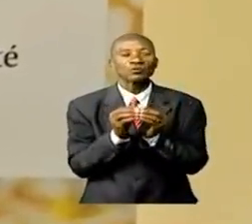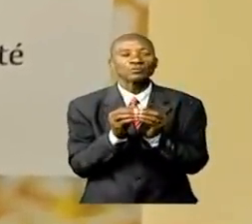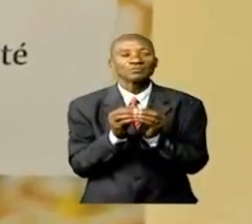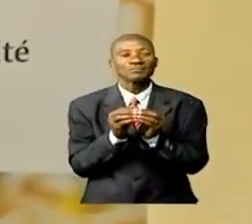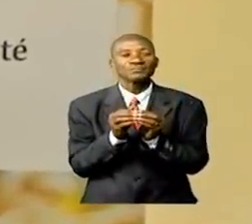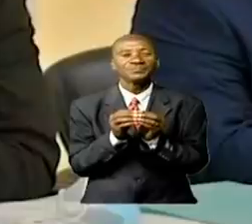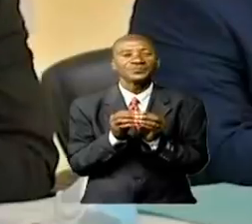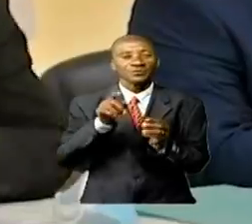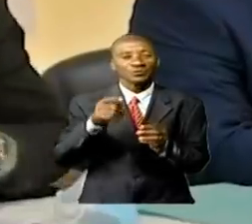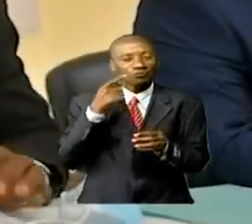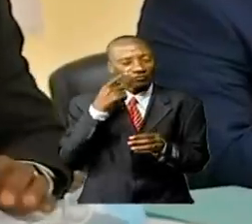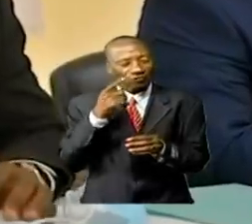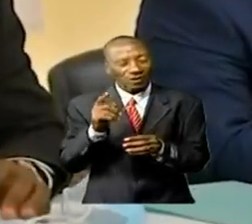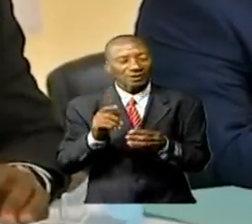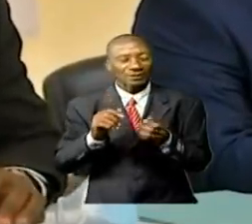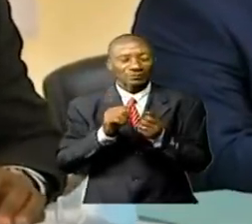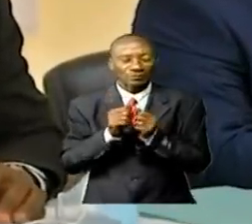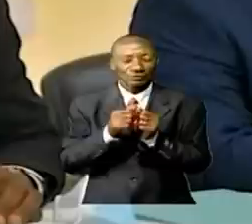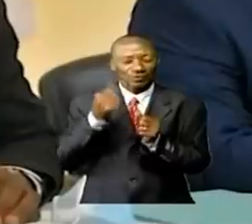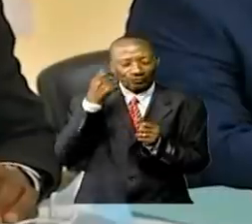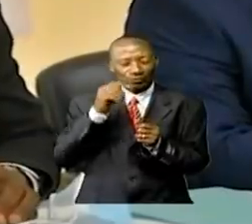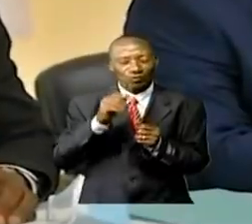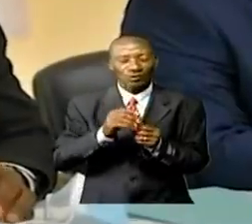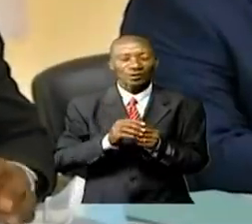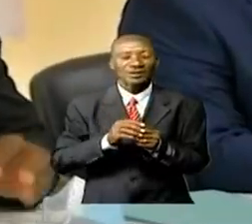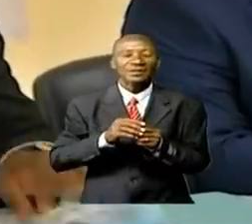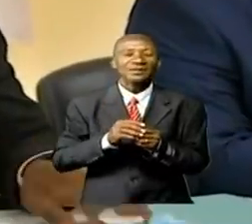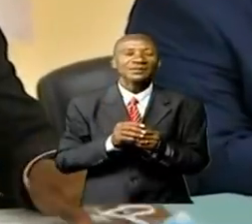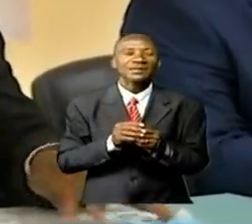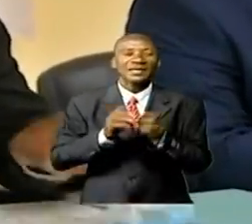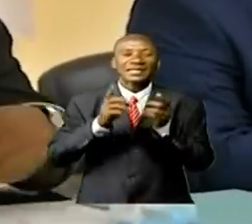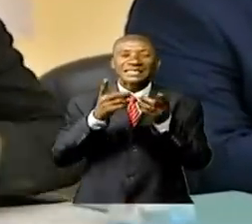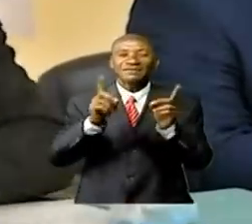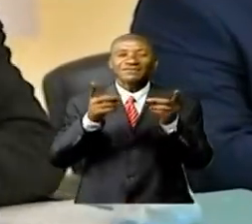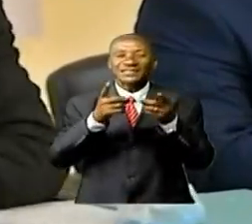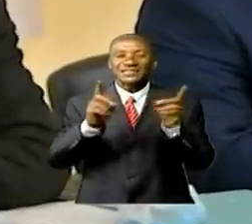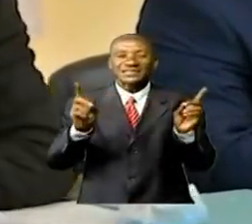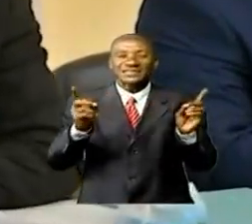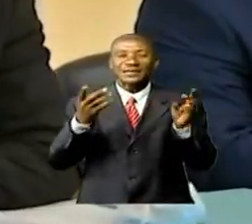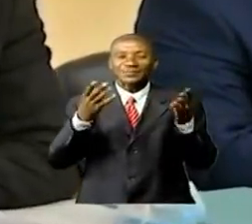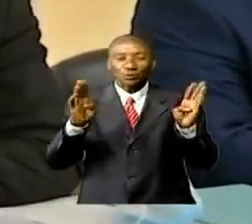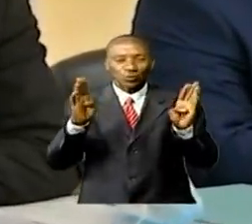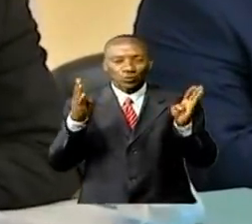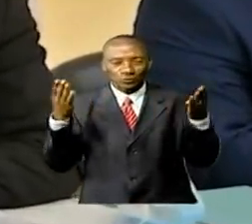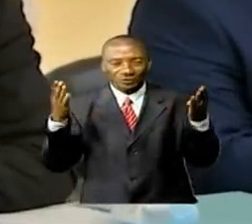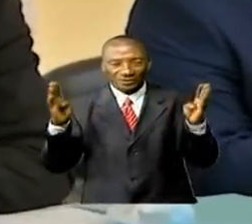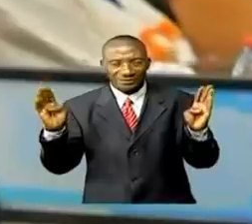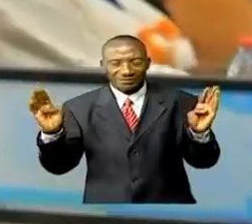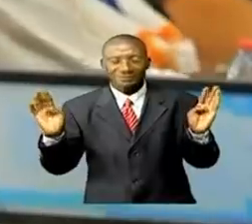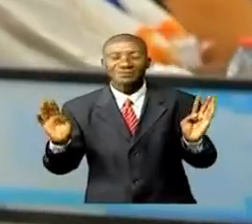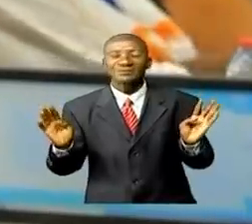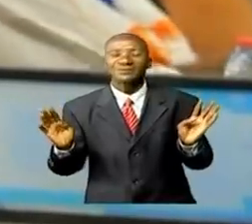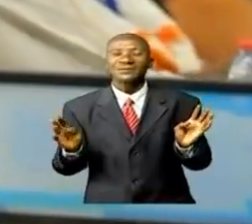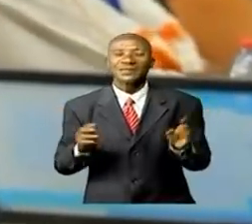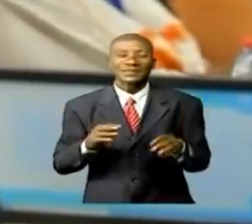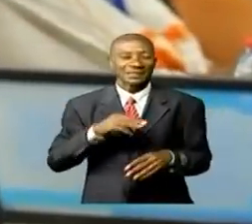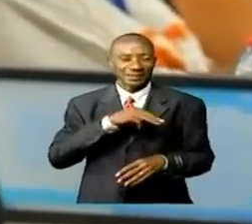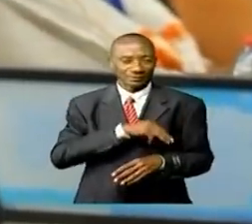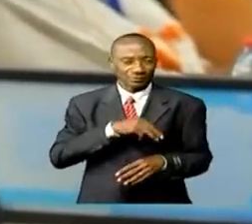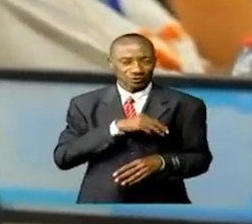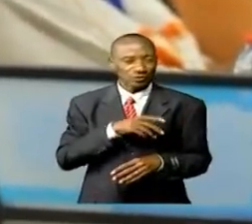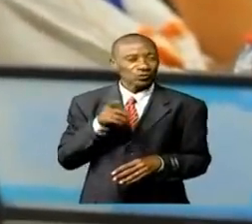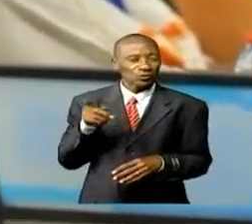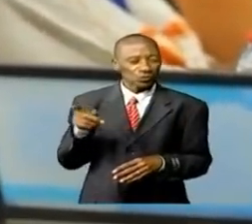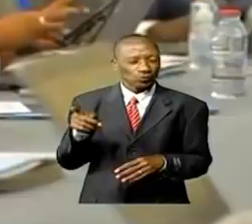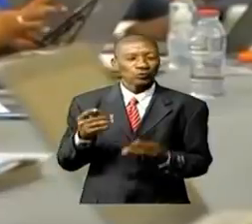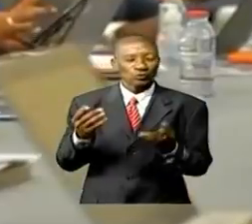la diversité biologique qui définit un cadre environnemental, une vision qu'ils veulent évidemment